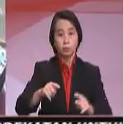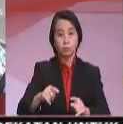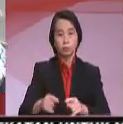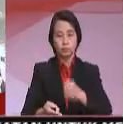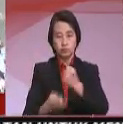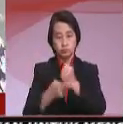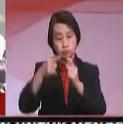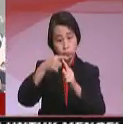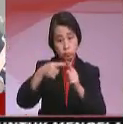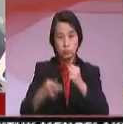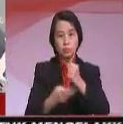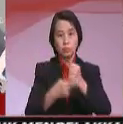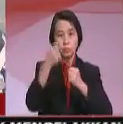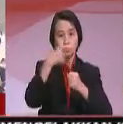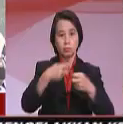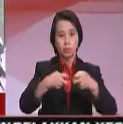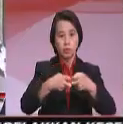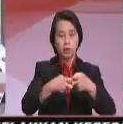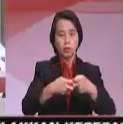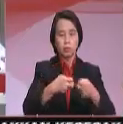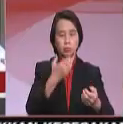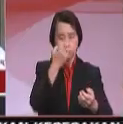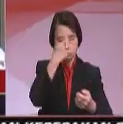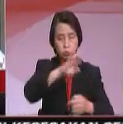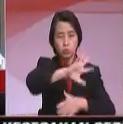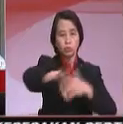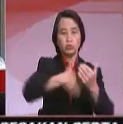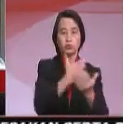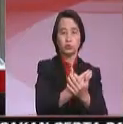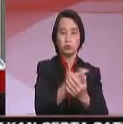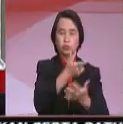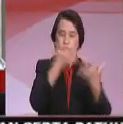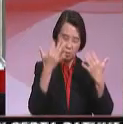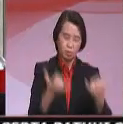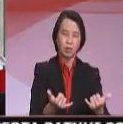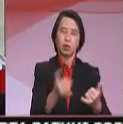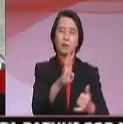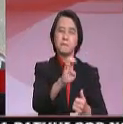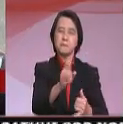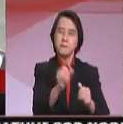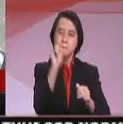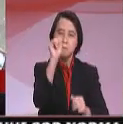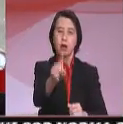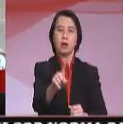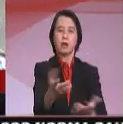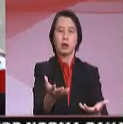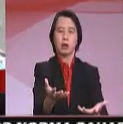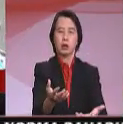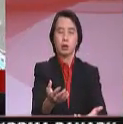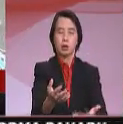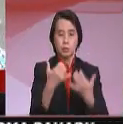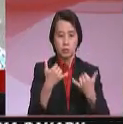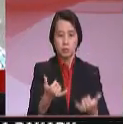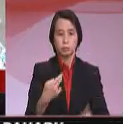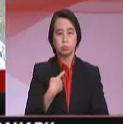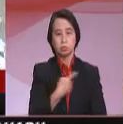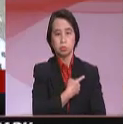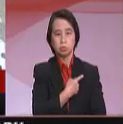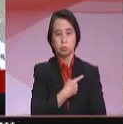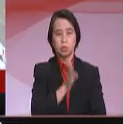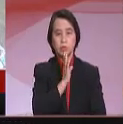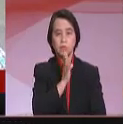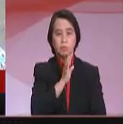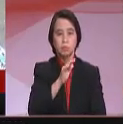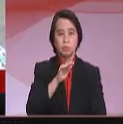Overall is a good thing lah, because electric bill is very very high nowadays. Sebab kita pun nak kata